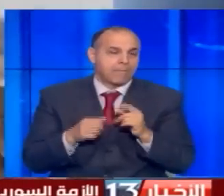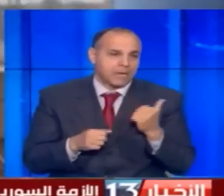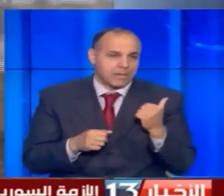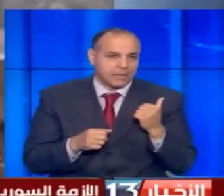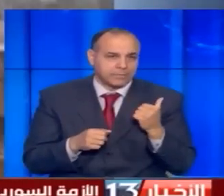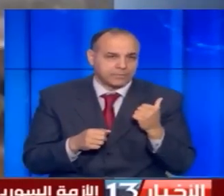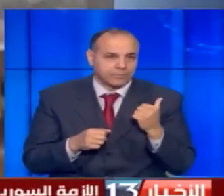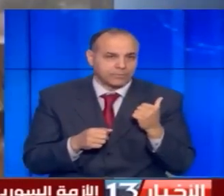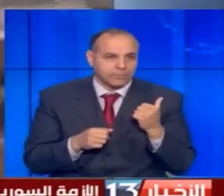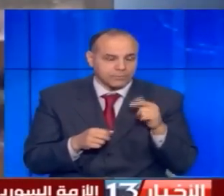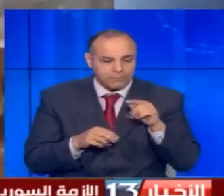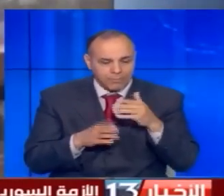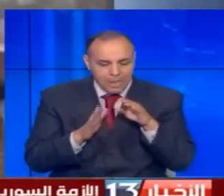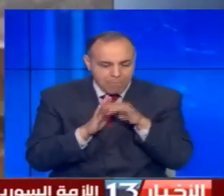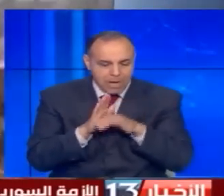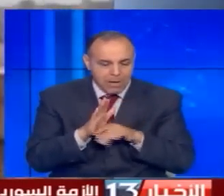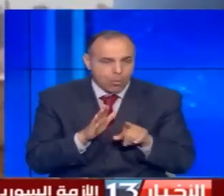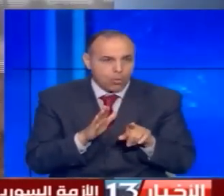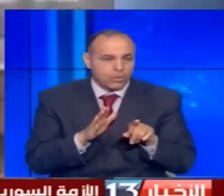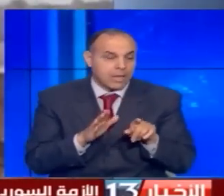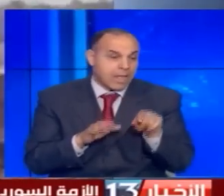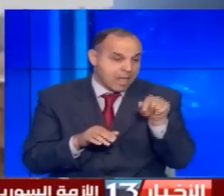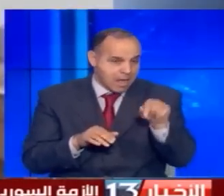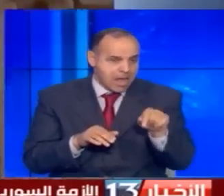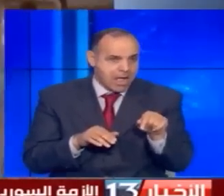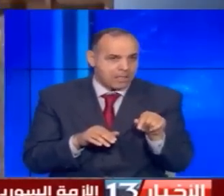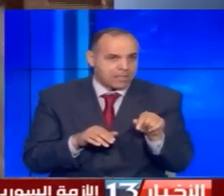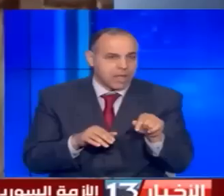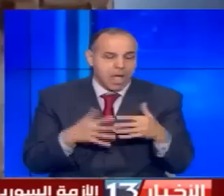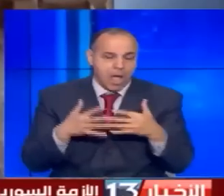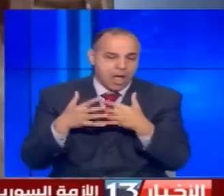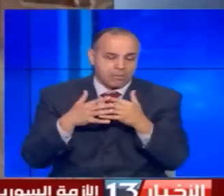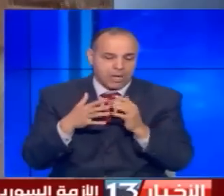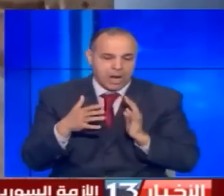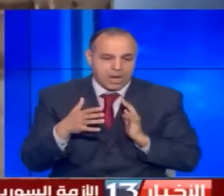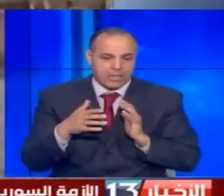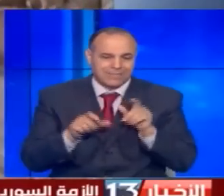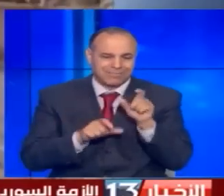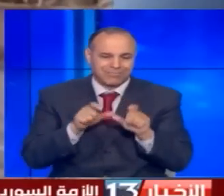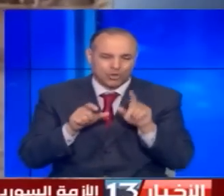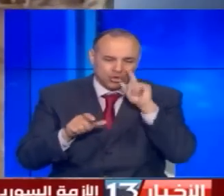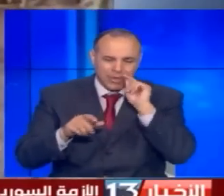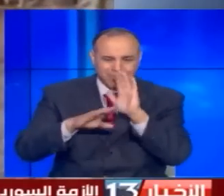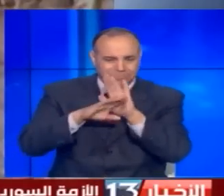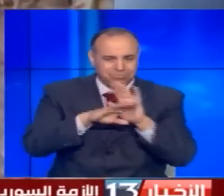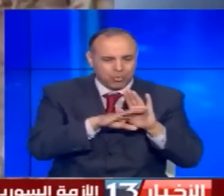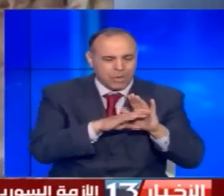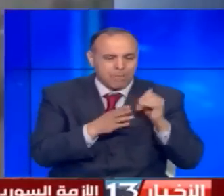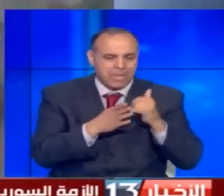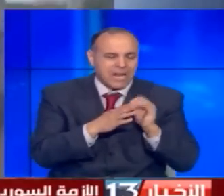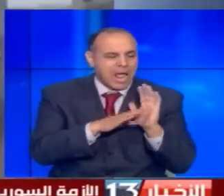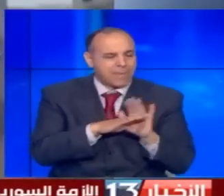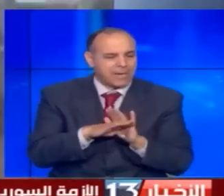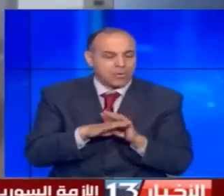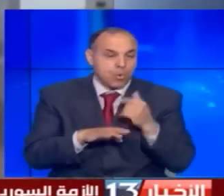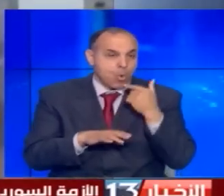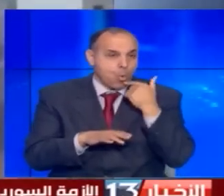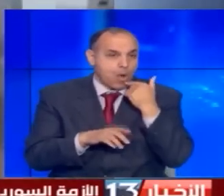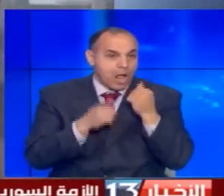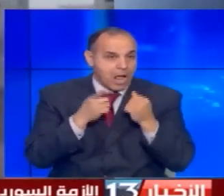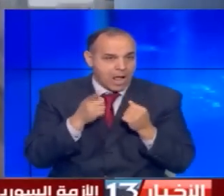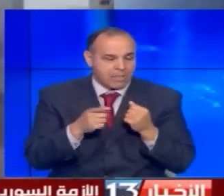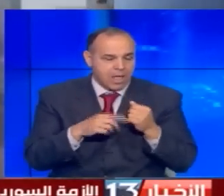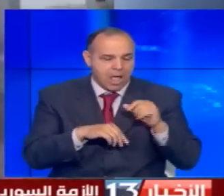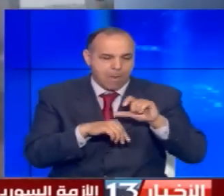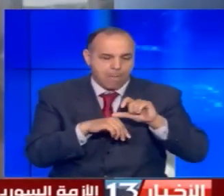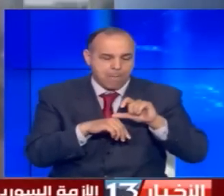المتحدة بموجب خارطة طريق منبج على انسحاب وحدات حماية الشعب الكردي بالكامل من المدينة، والتي تعتبرها